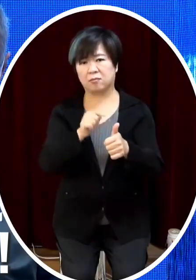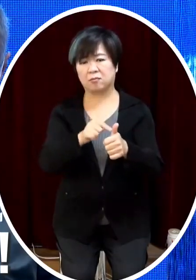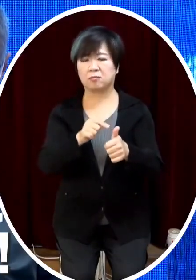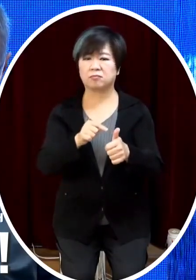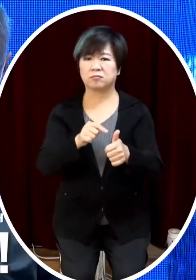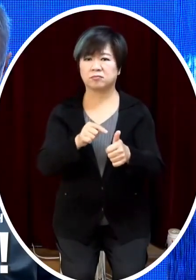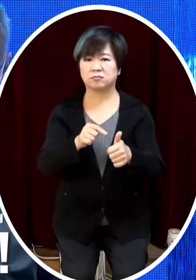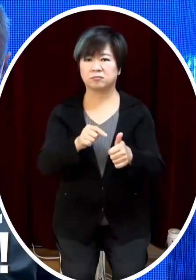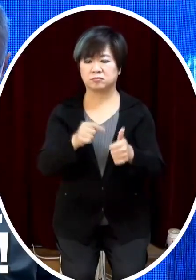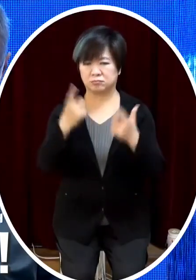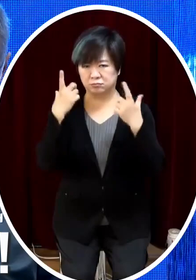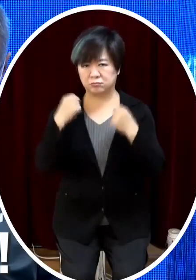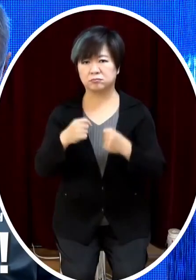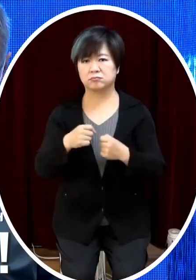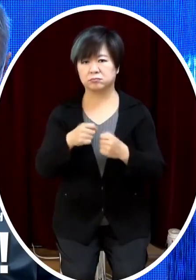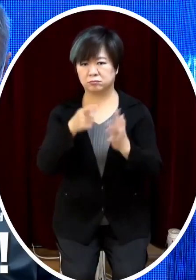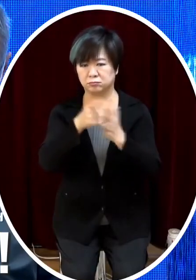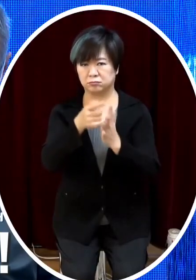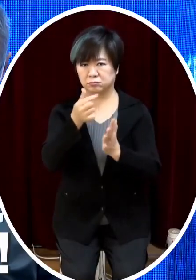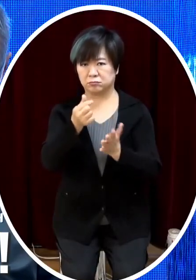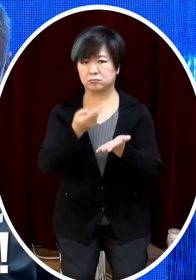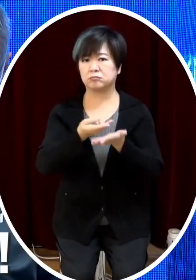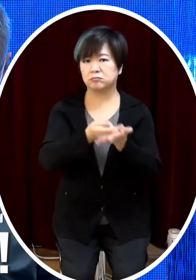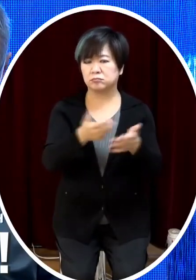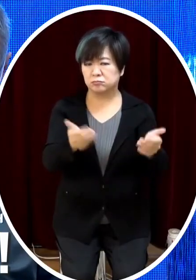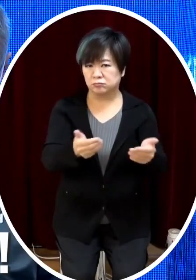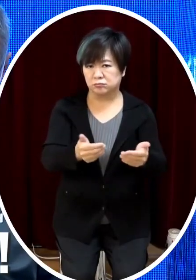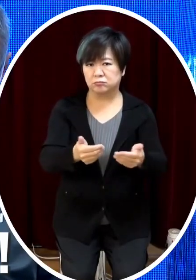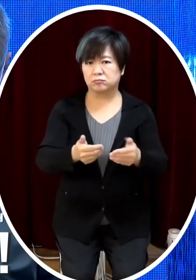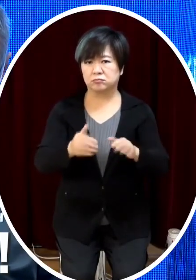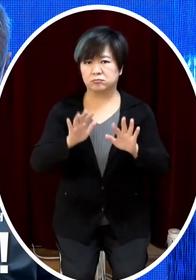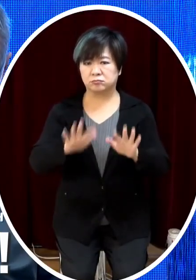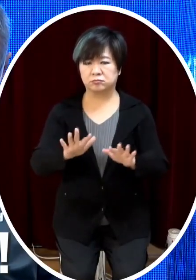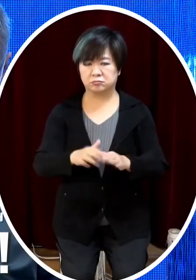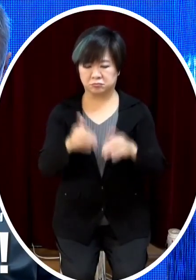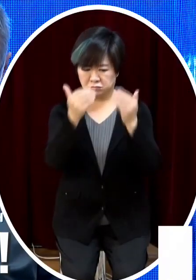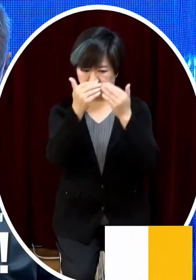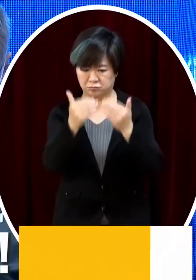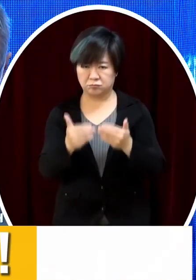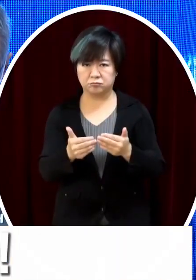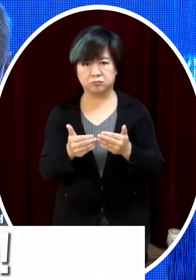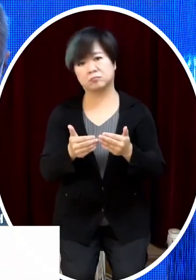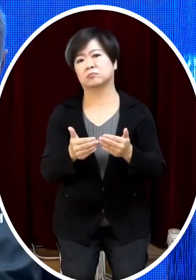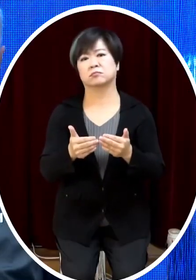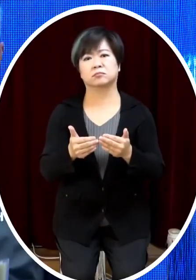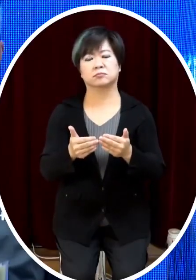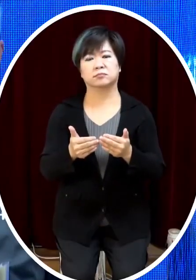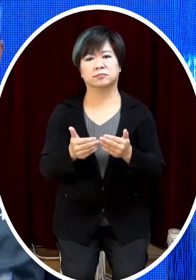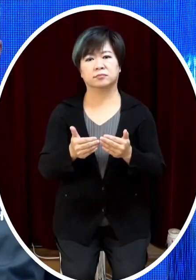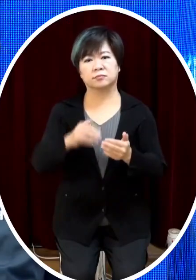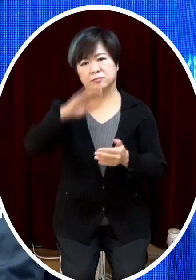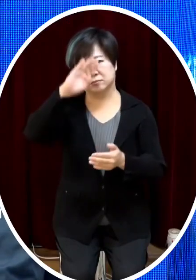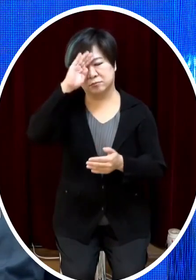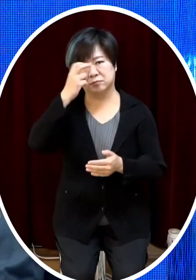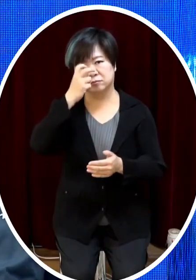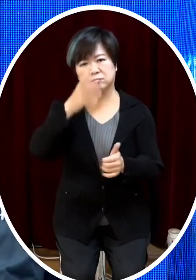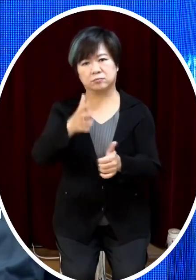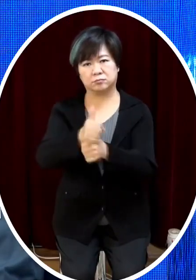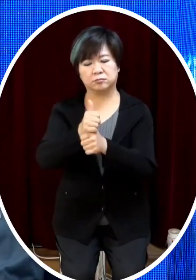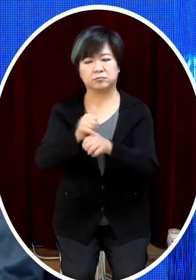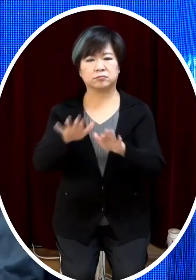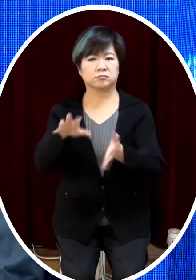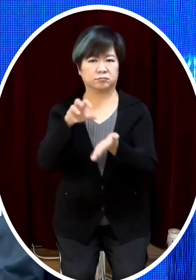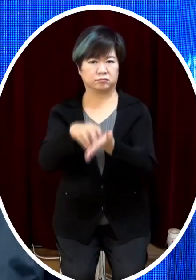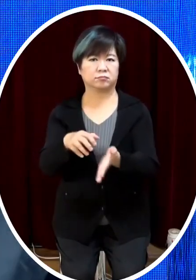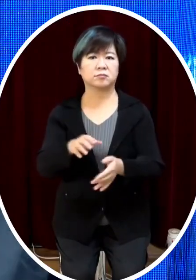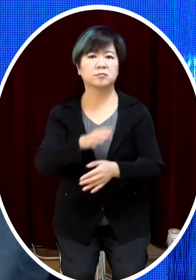那当然本来就确诊，那在医院里面哈，经过我们的基因的比对，哈，那疾管署哈正式的证